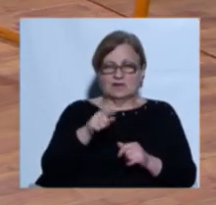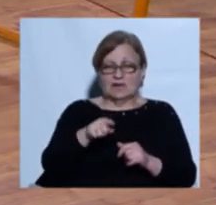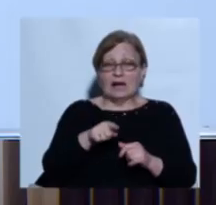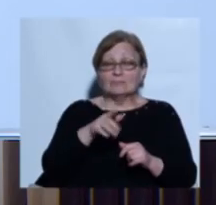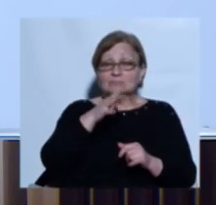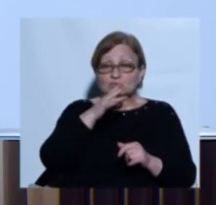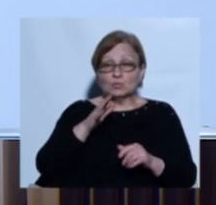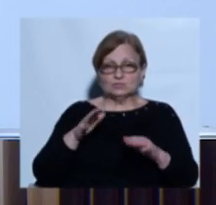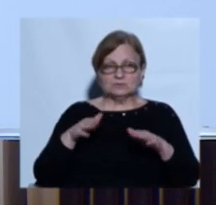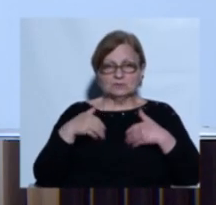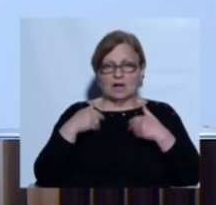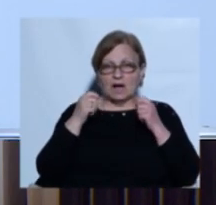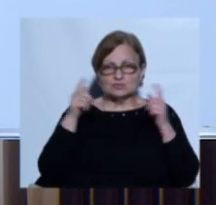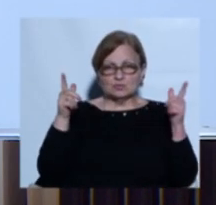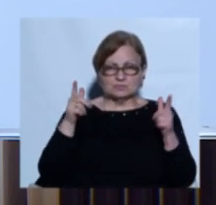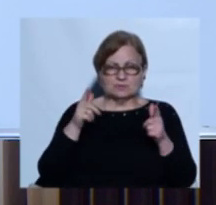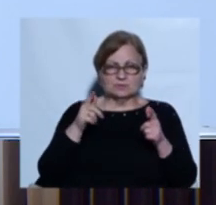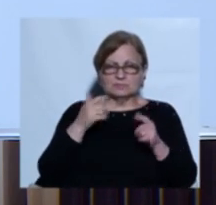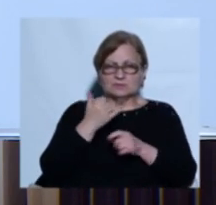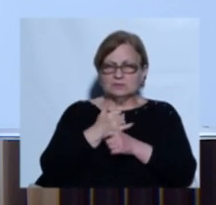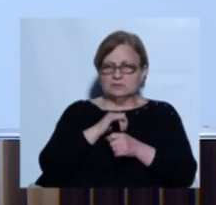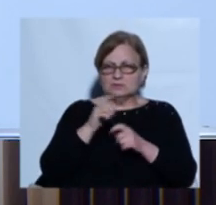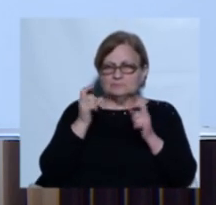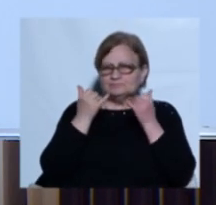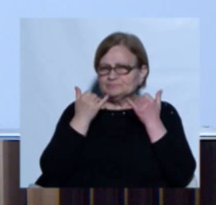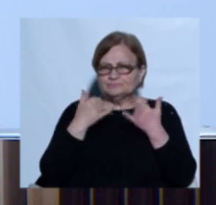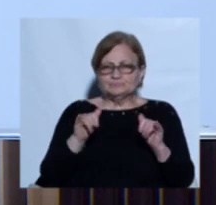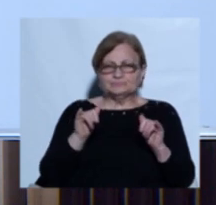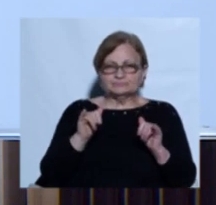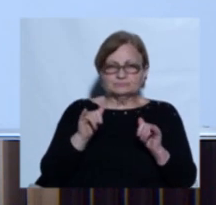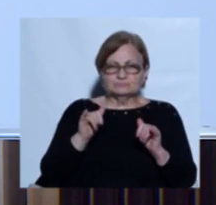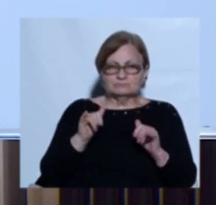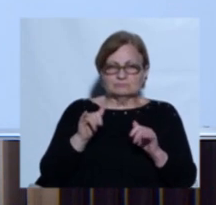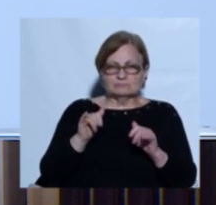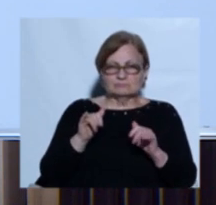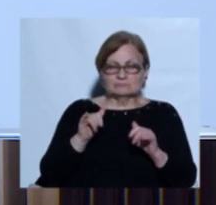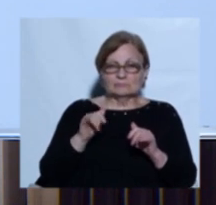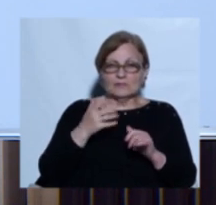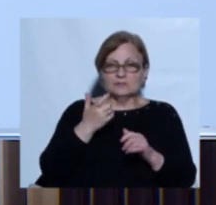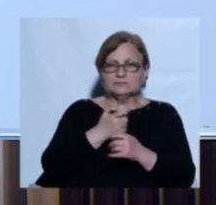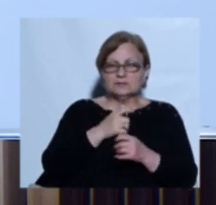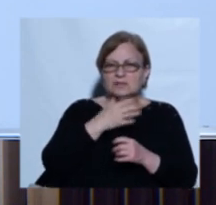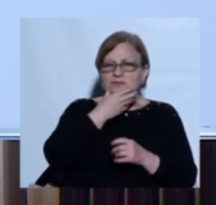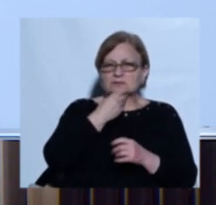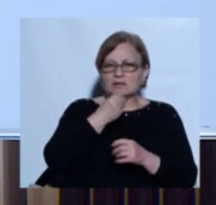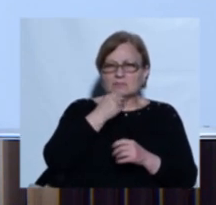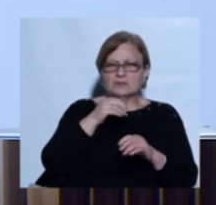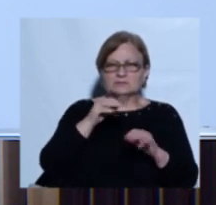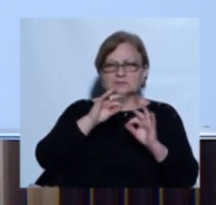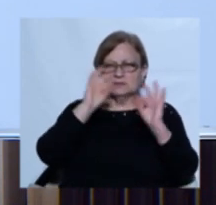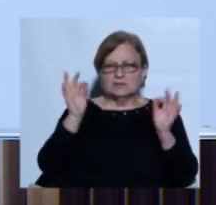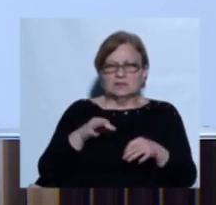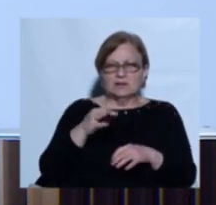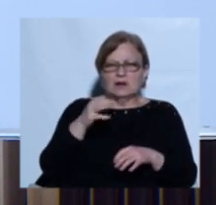აცოცხლებს ჩვენს თვალწინ საოცარი, აი მინდა ვთქვა წინასწარ, საოცარი მხატვრული ენობრივი